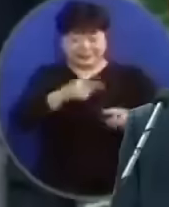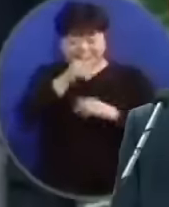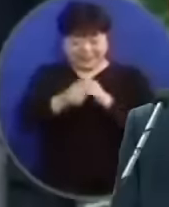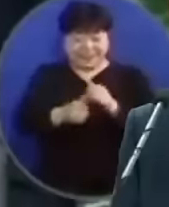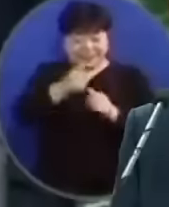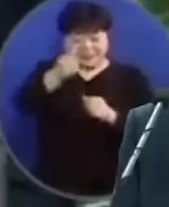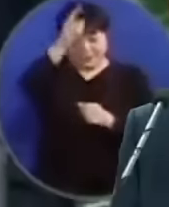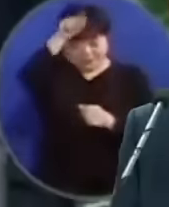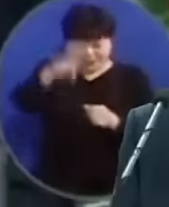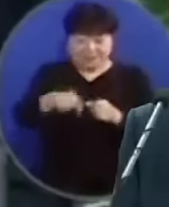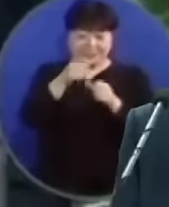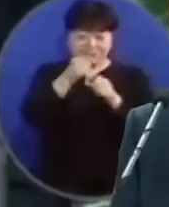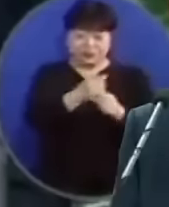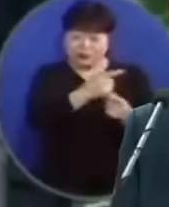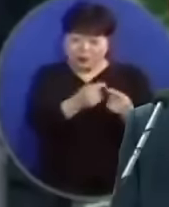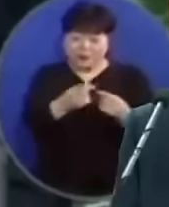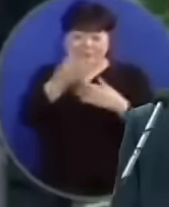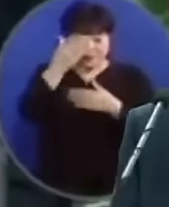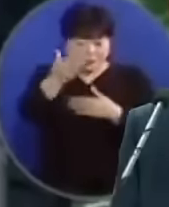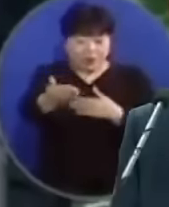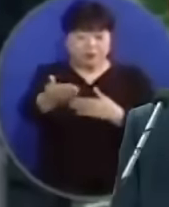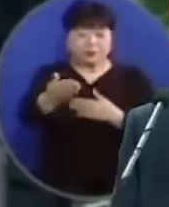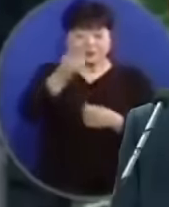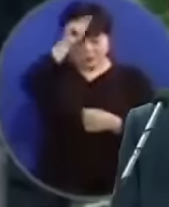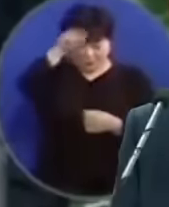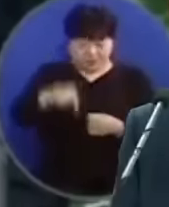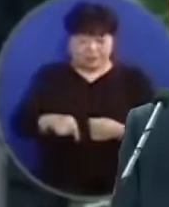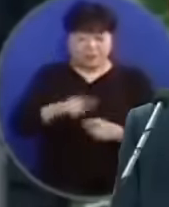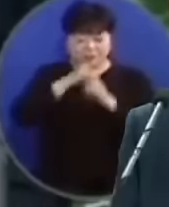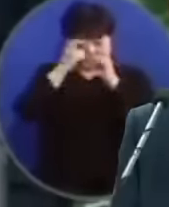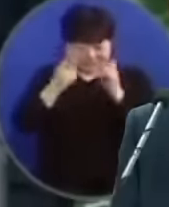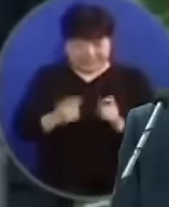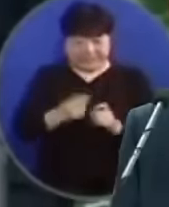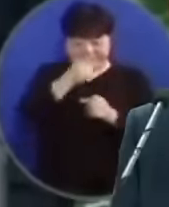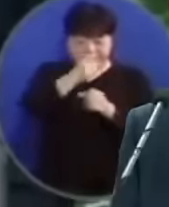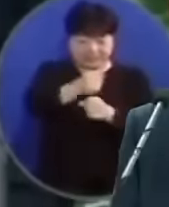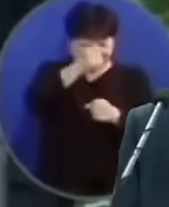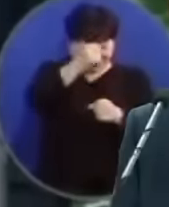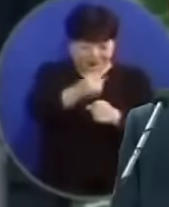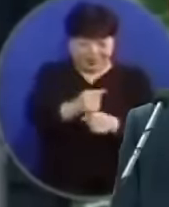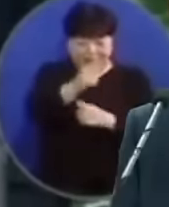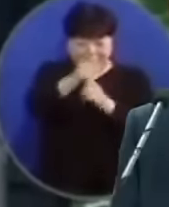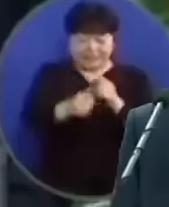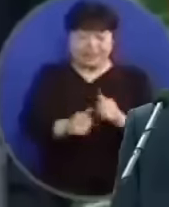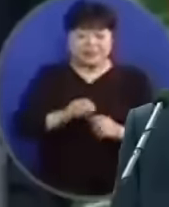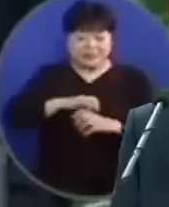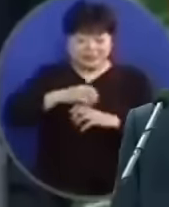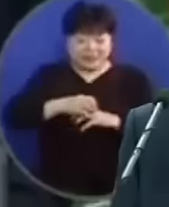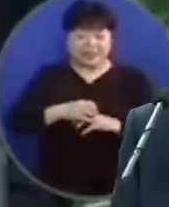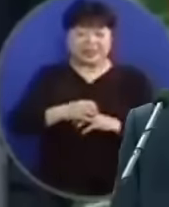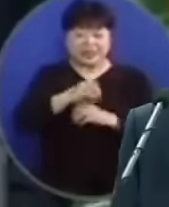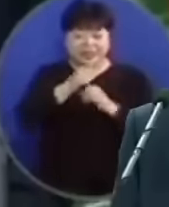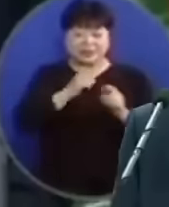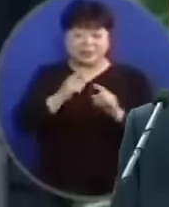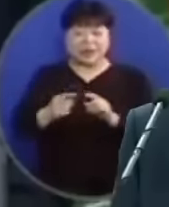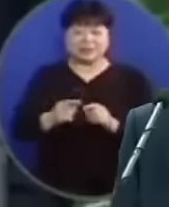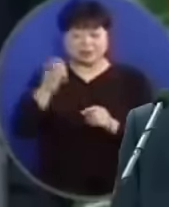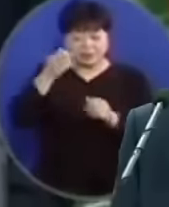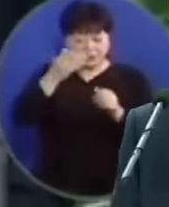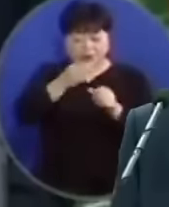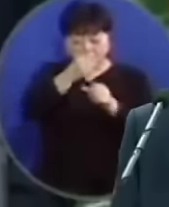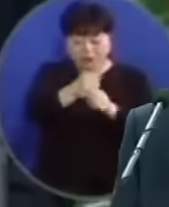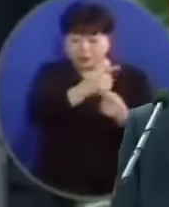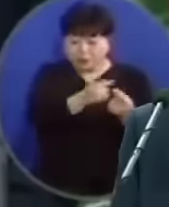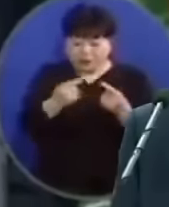하나님이 천지를 지으신 것처럼 여러분의 천지는 여러분이 지어야 되는 것입니다. 하나님의 세계를 하나님이 말씀과 성령으로